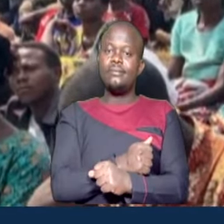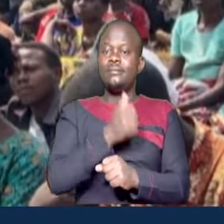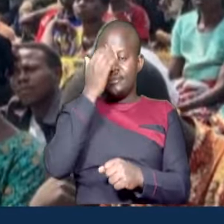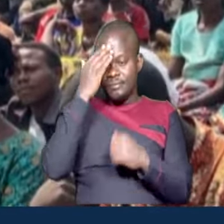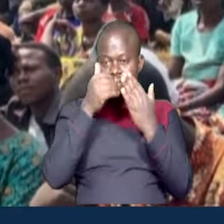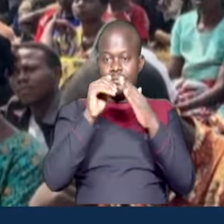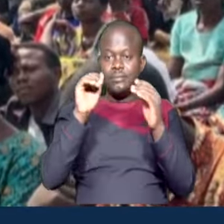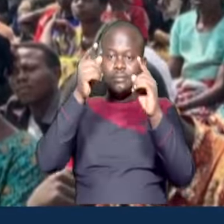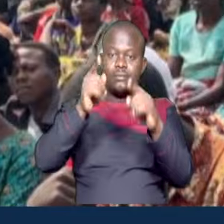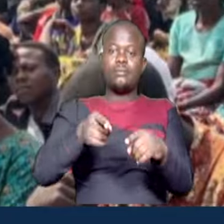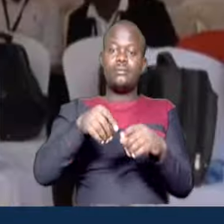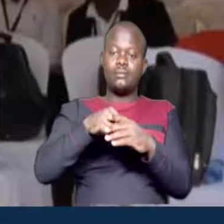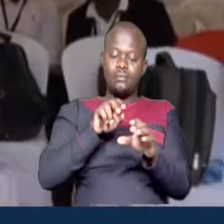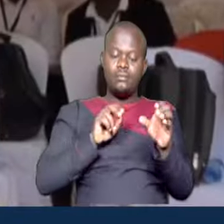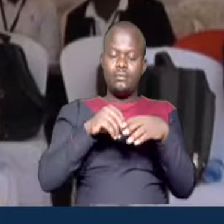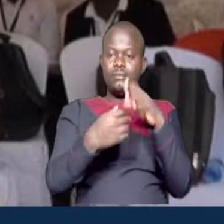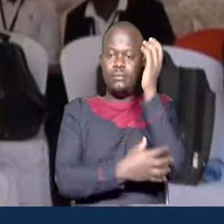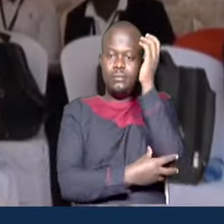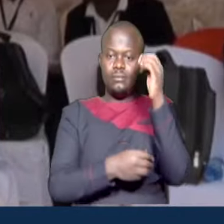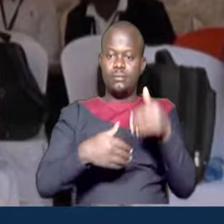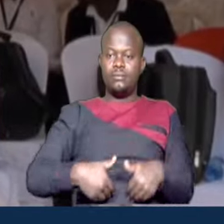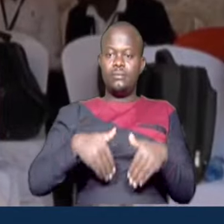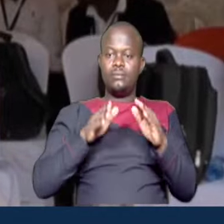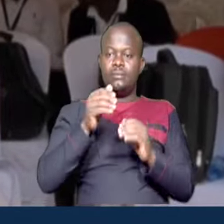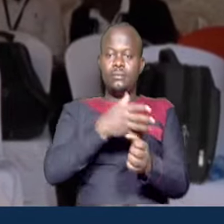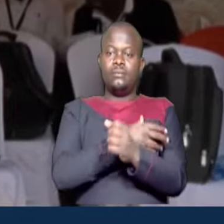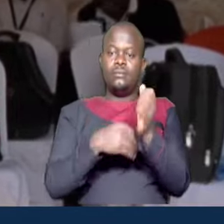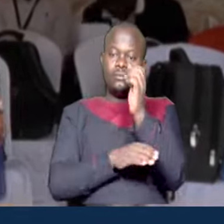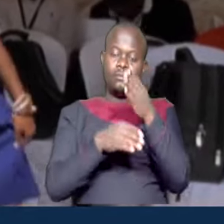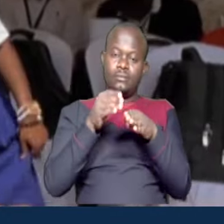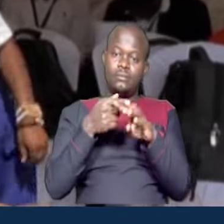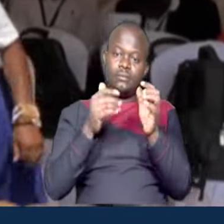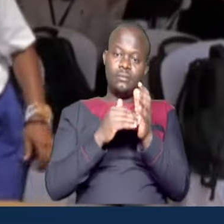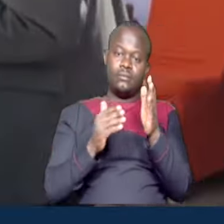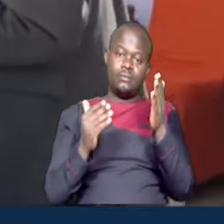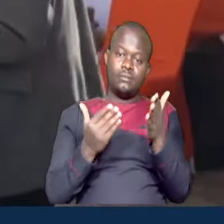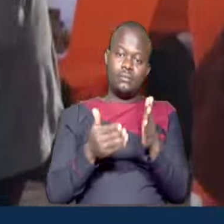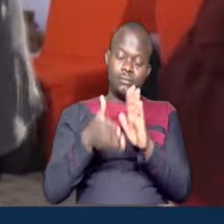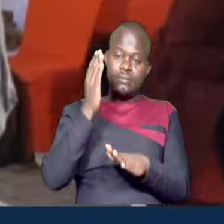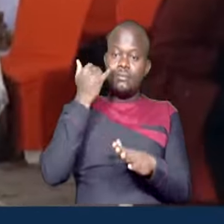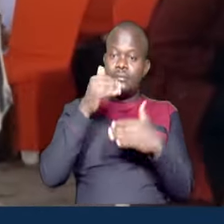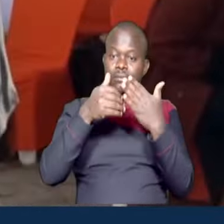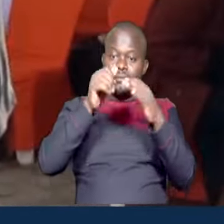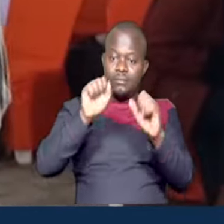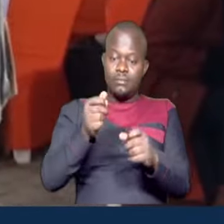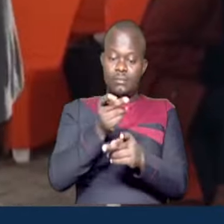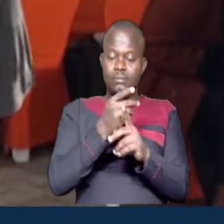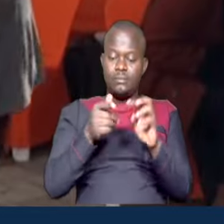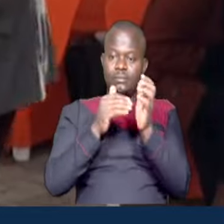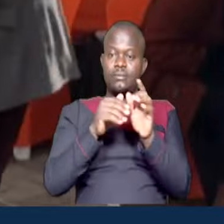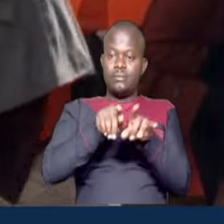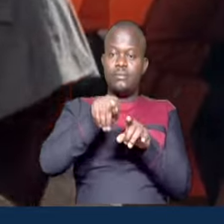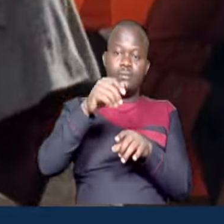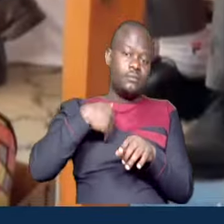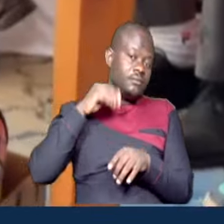uruko yikora mu bukene urubyiruko nizo mbaraga z'igihugu zubaka kandi vuba icyakora ibyo bigakunda iyo rwitaweho ariko narwo rukagira